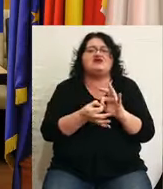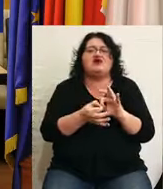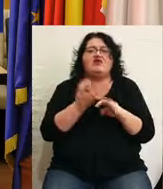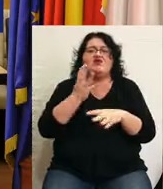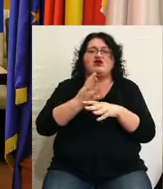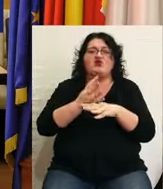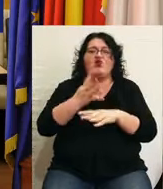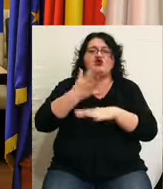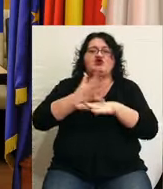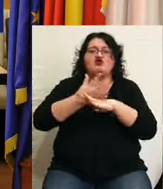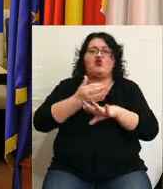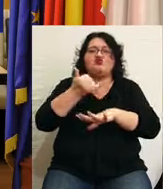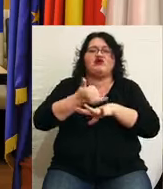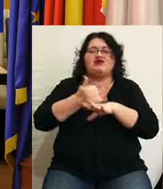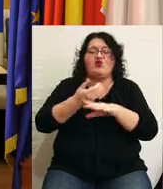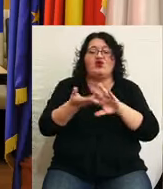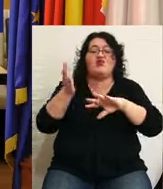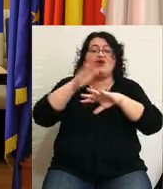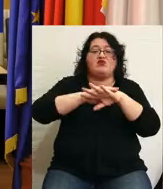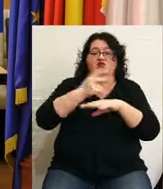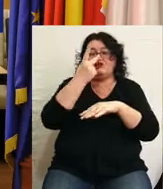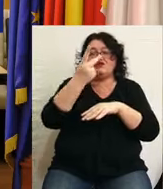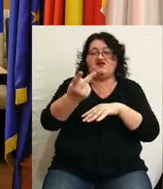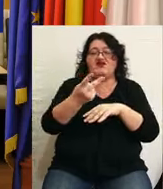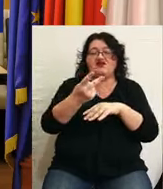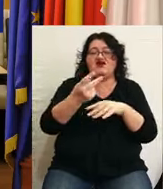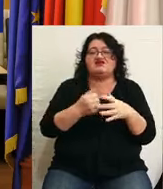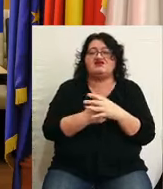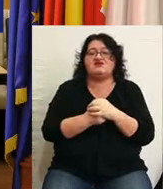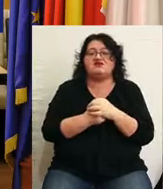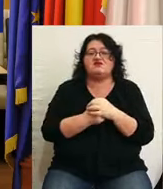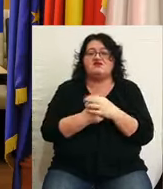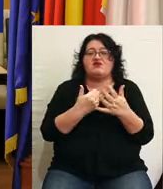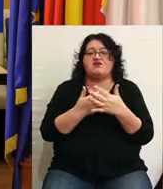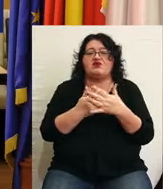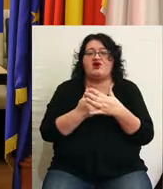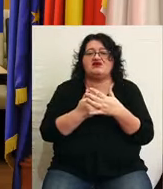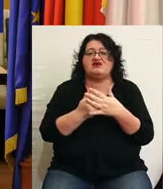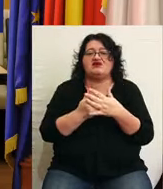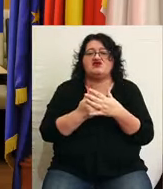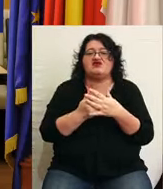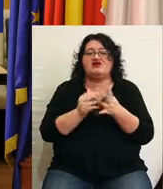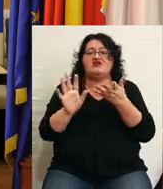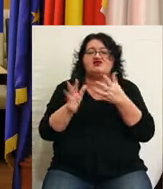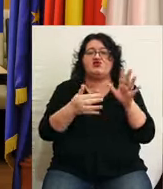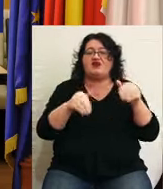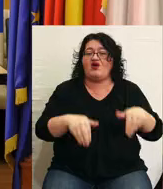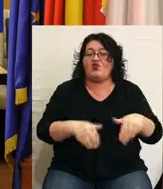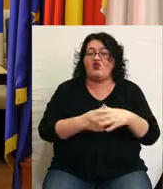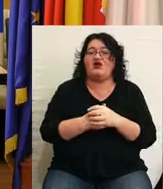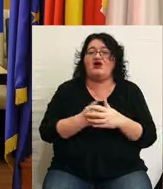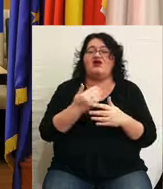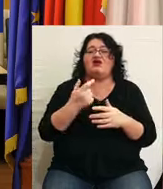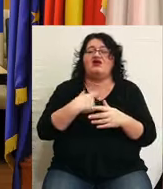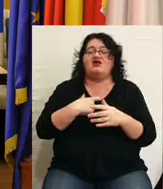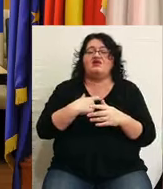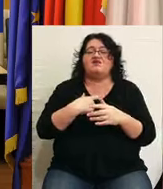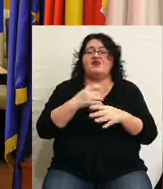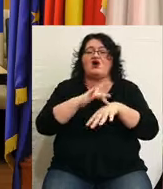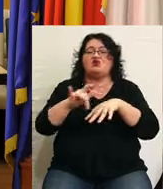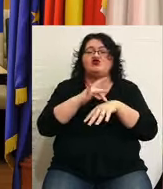4, 5, 6 ori mai mari, puteți să vă uitați pe asta. Și de atunci, bineînțeles, au încercat